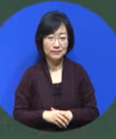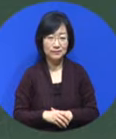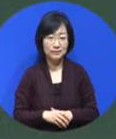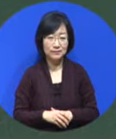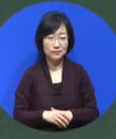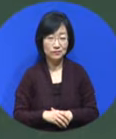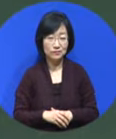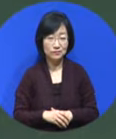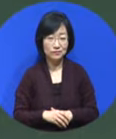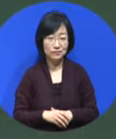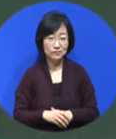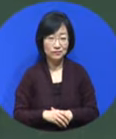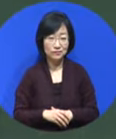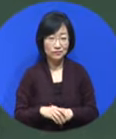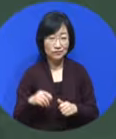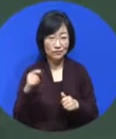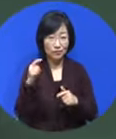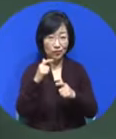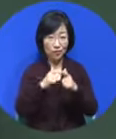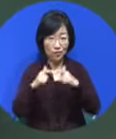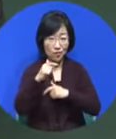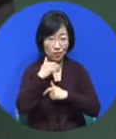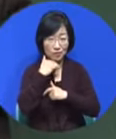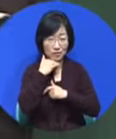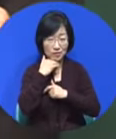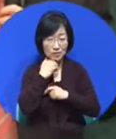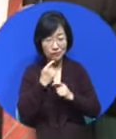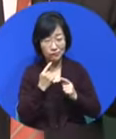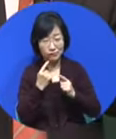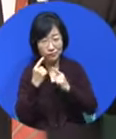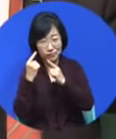분들이 세대가이 된